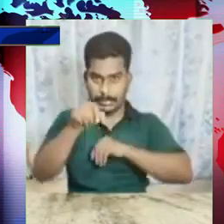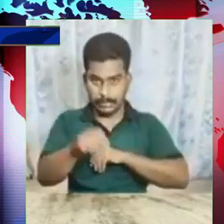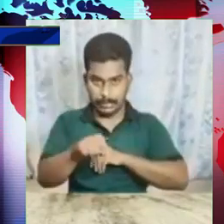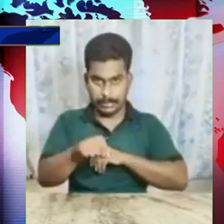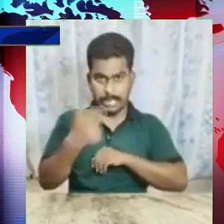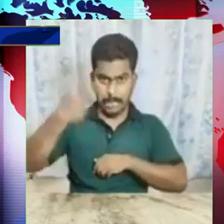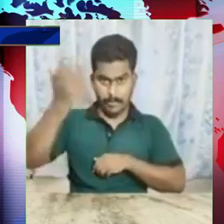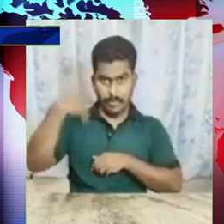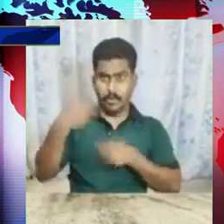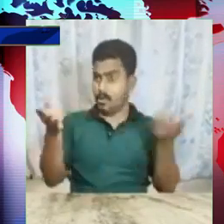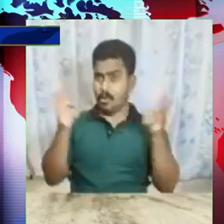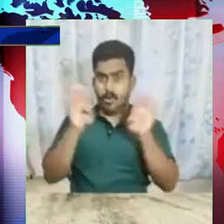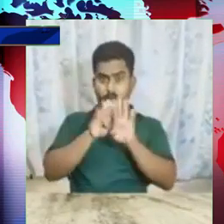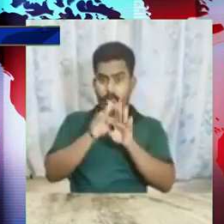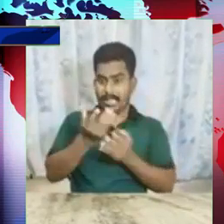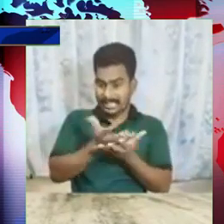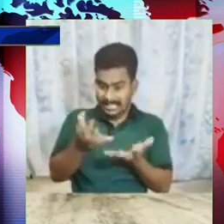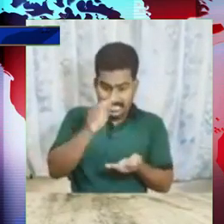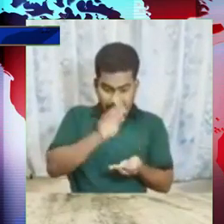നൽകില്ല.